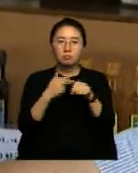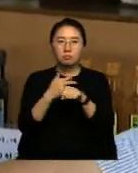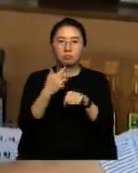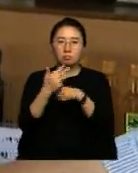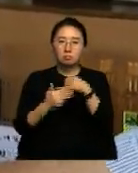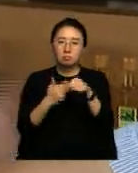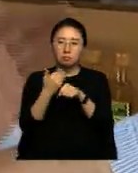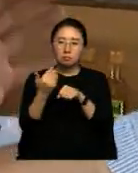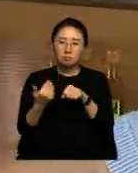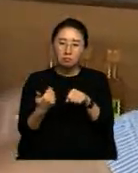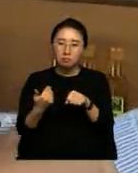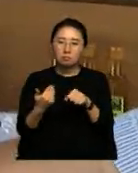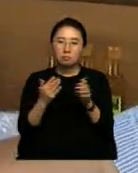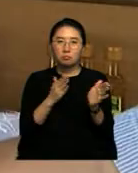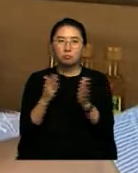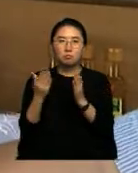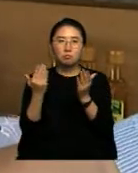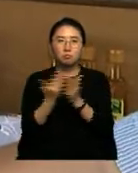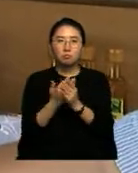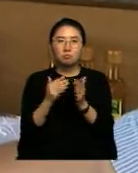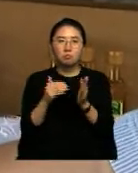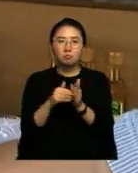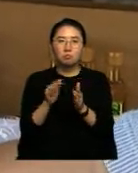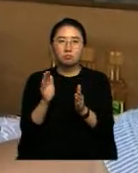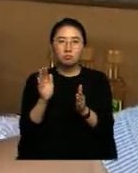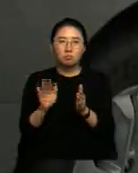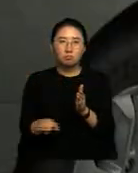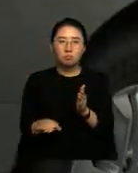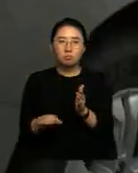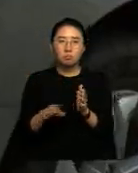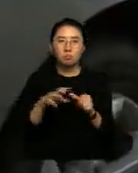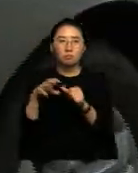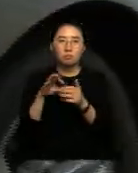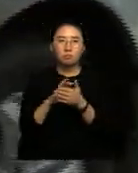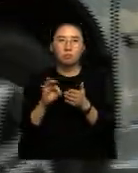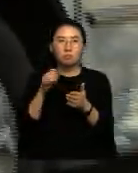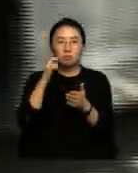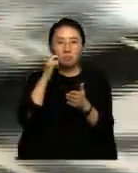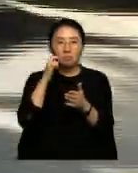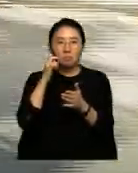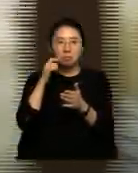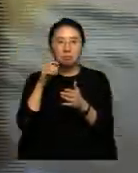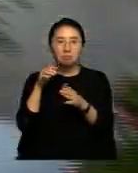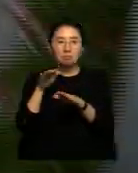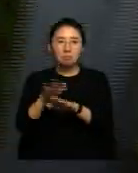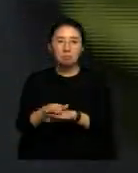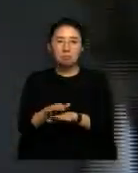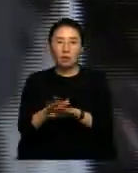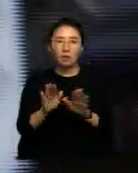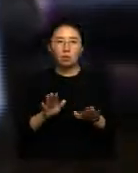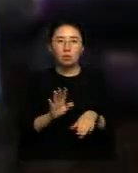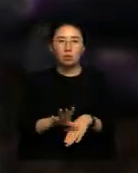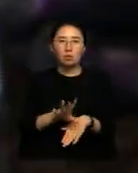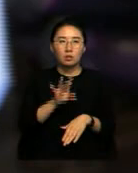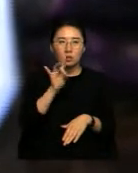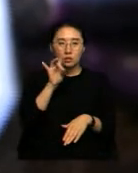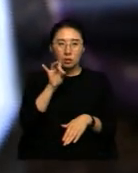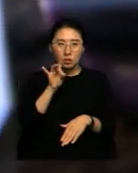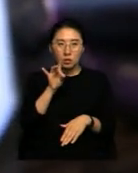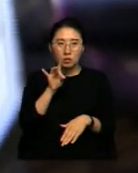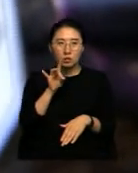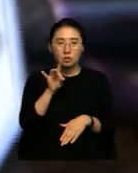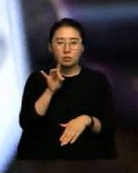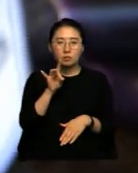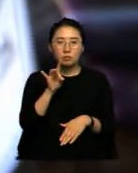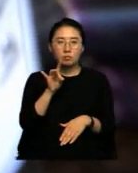8년 전에 먼저 준비가 돼 있었는데 네. 그때 활용을 못하고 처박했던 거를 갖다가 네. 올해 처음으로 이제